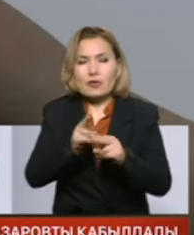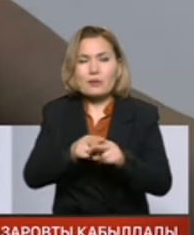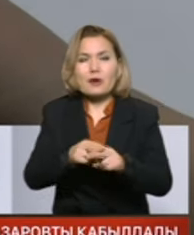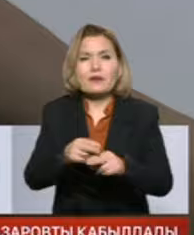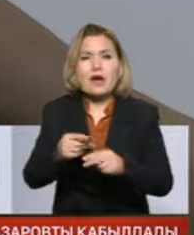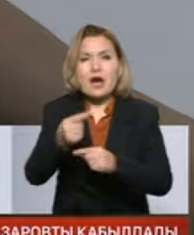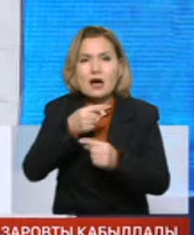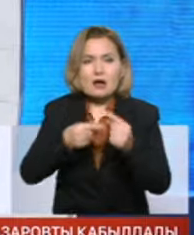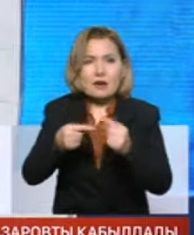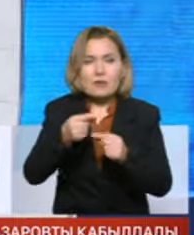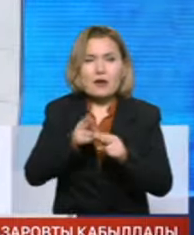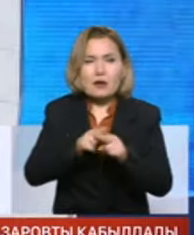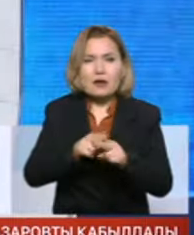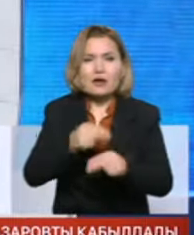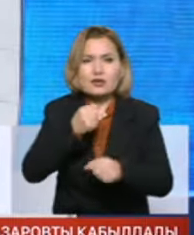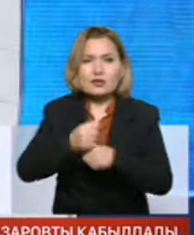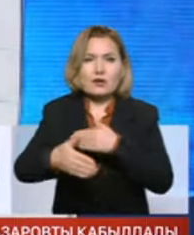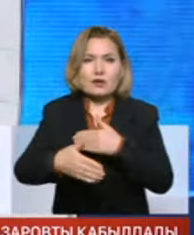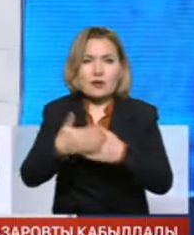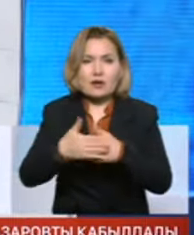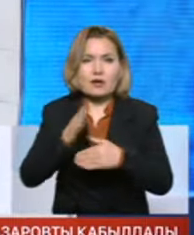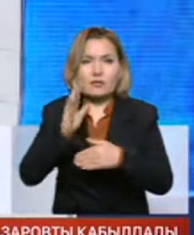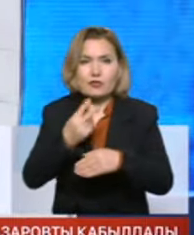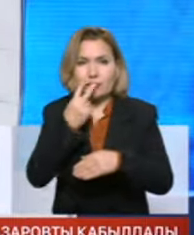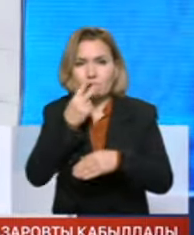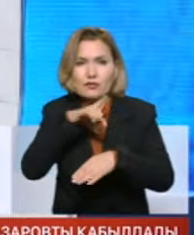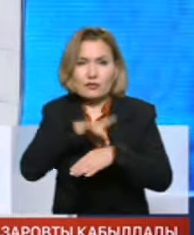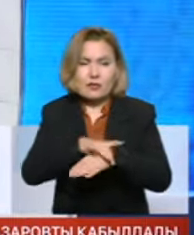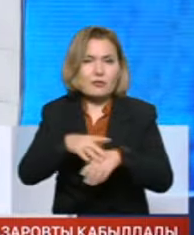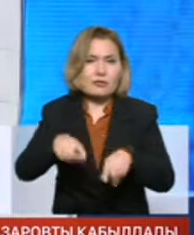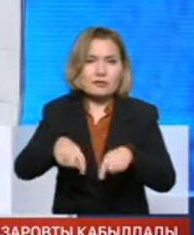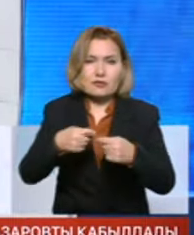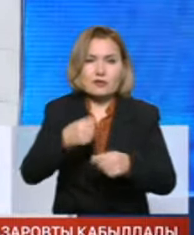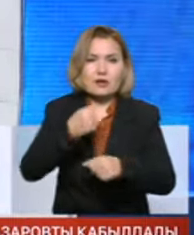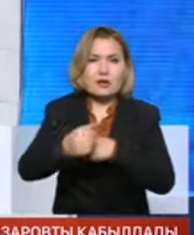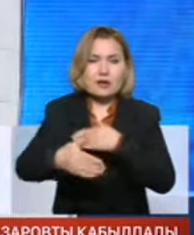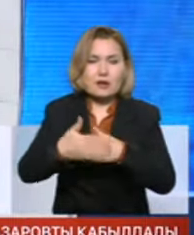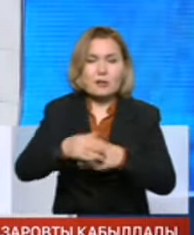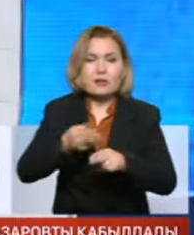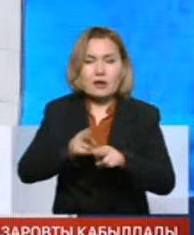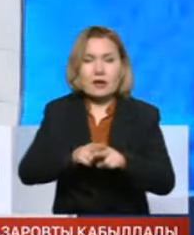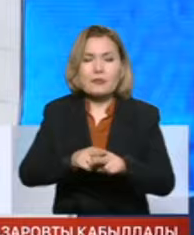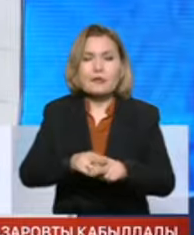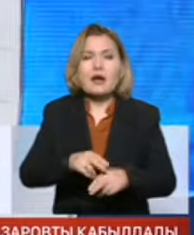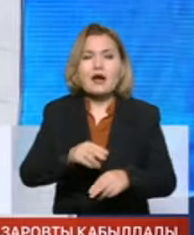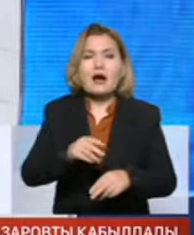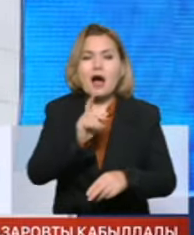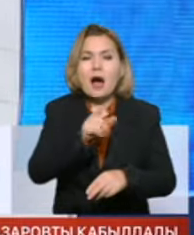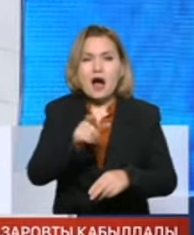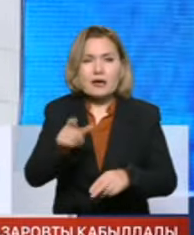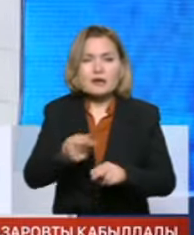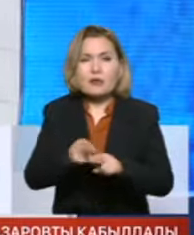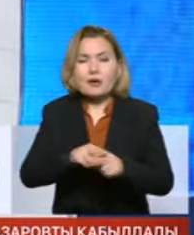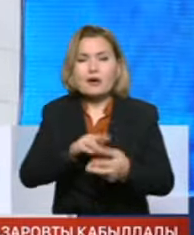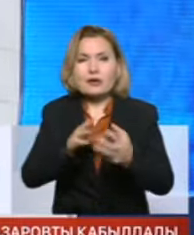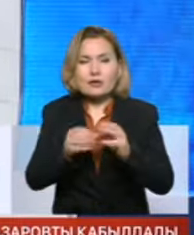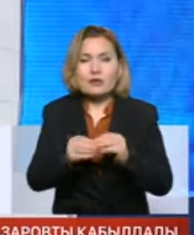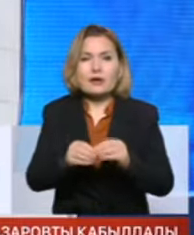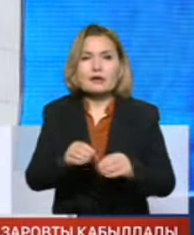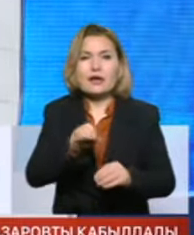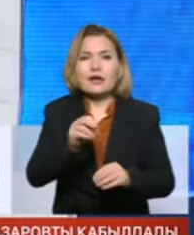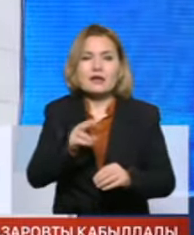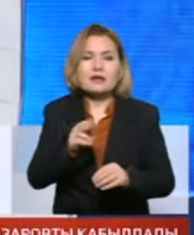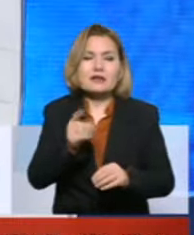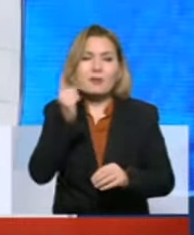ұзаққа бармайды дейді. Меніңше бұл уақытша құбылыс. Өйткені клиенттің барлығы ақшаны бірлік ретінде салып тұрмайды. Десе